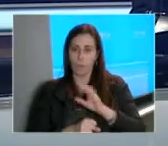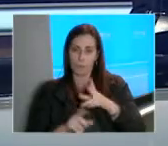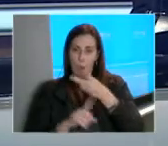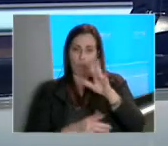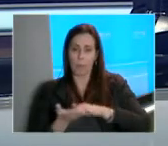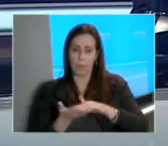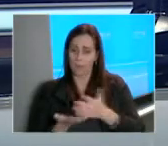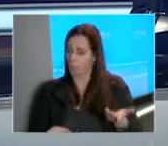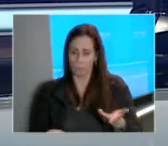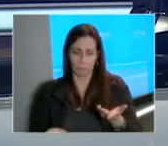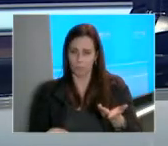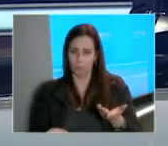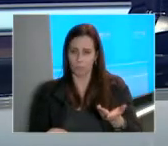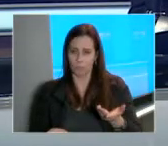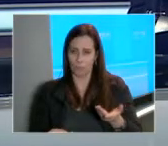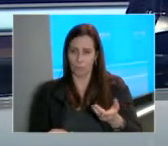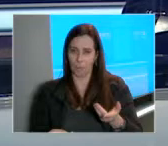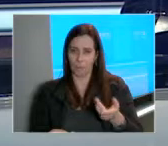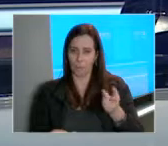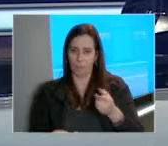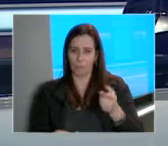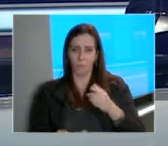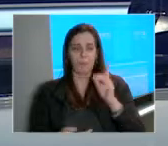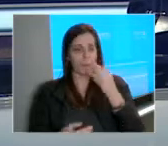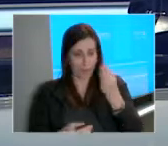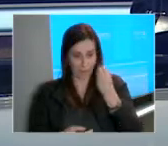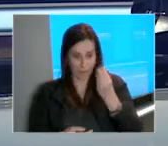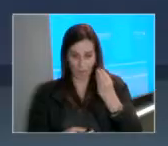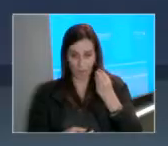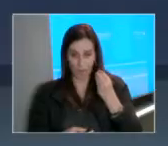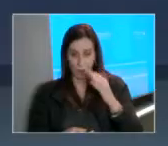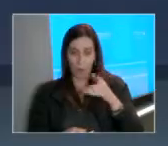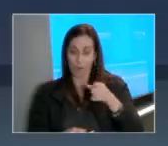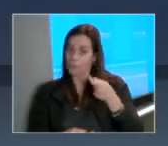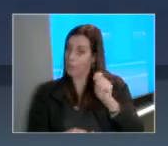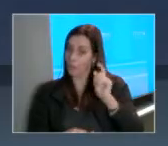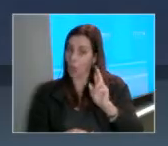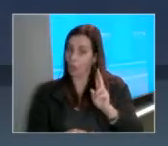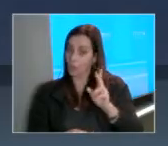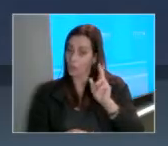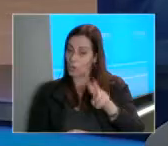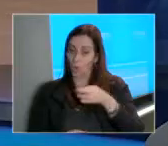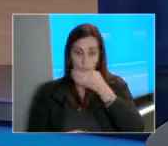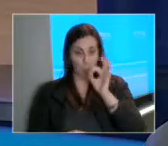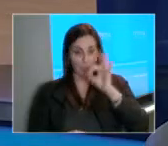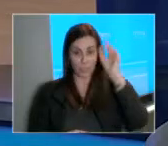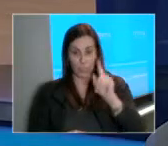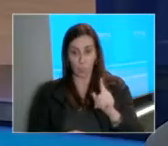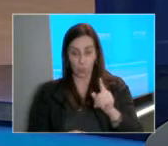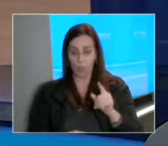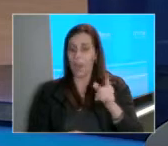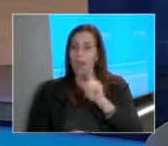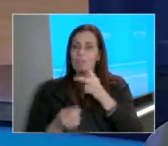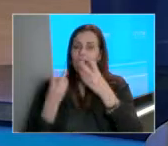ככה. הם לא עוברים. הם באוויר. הם לא יעזו. ורגע, אני רוצה להוסיף. אבל להפך, אולי זה דווקא יכול לשפר את סיכויי המעבר שלהם. אבל זה